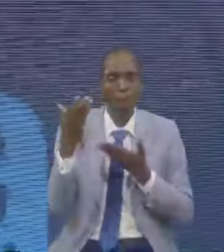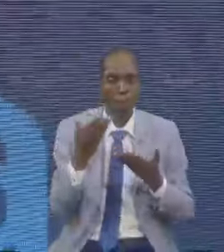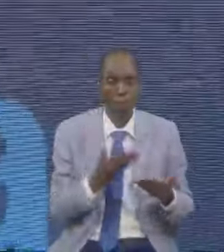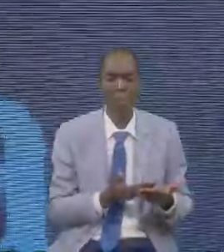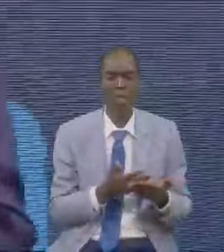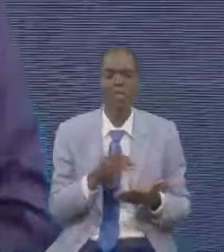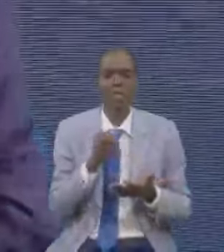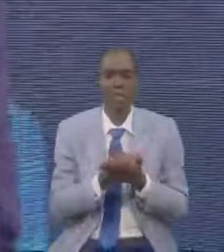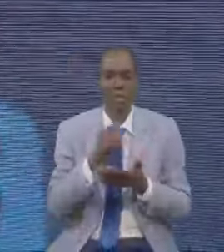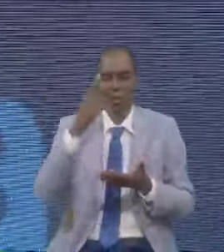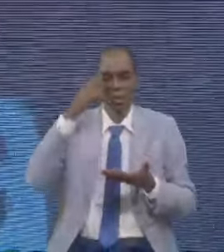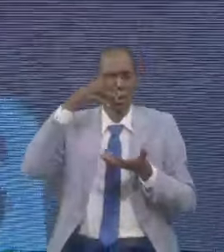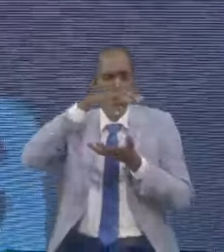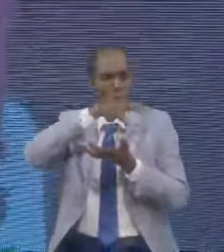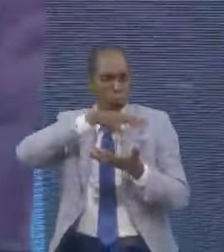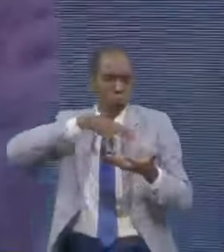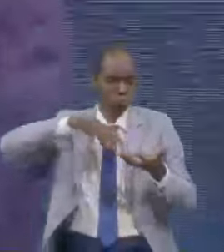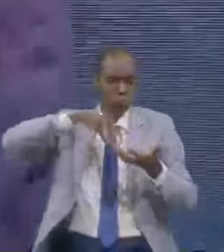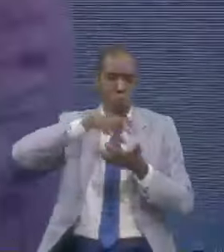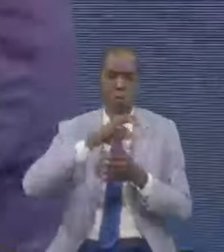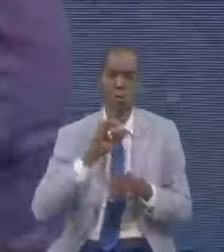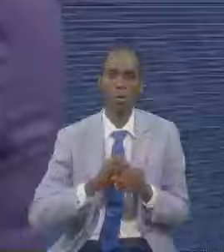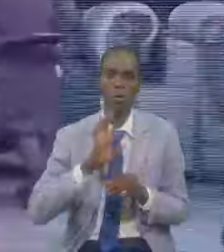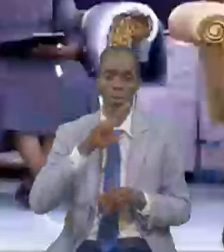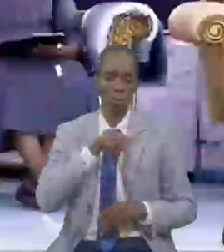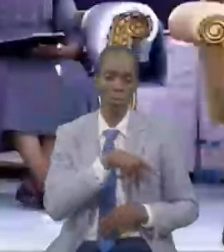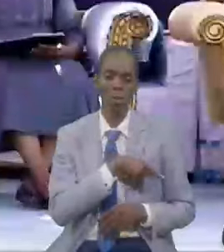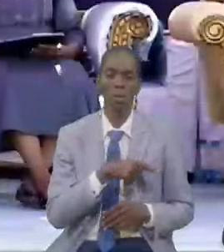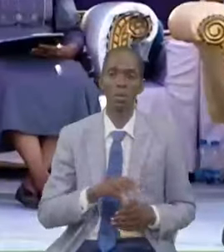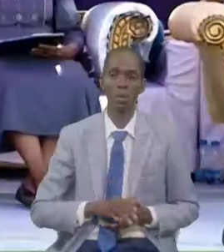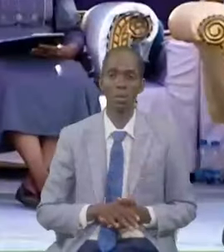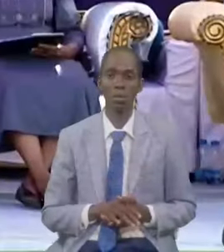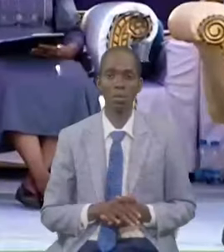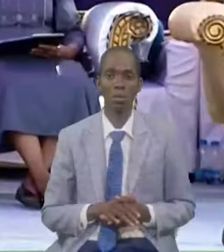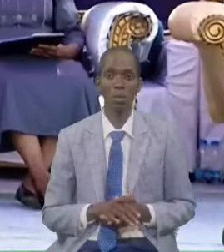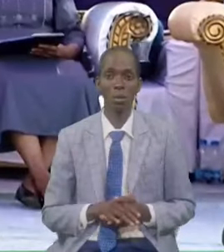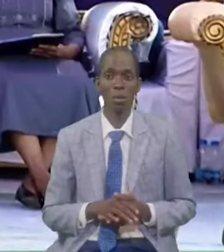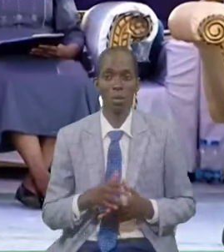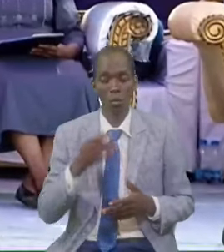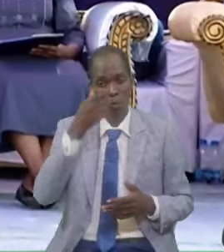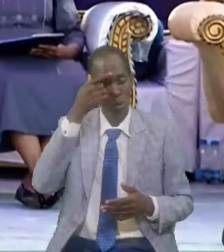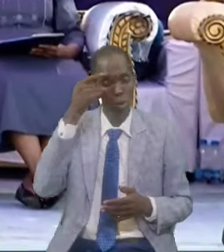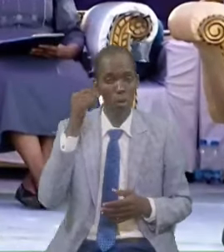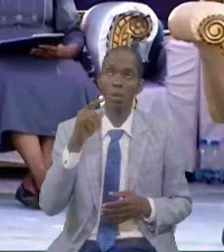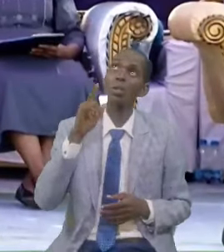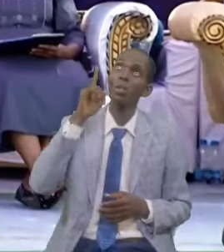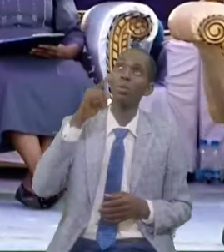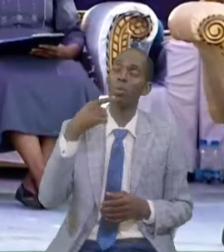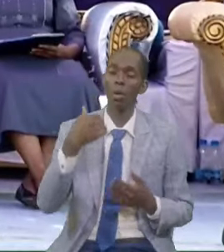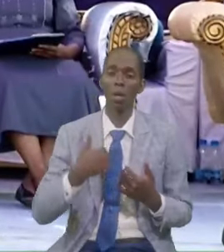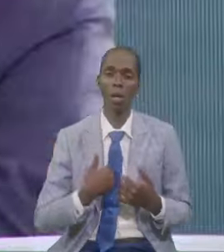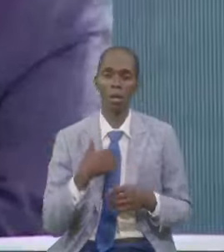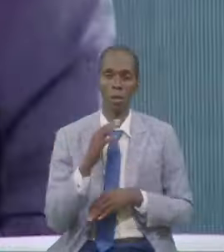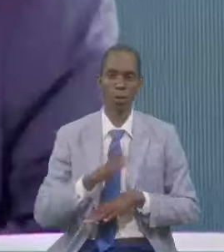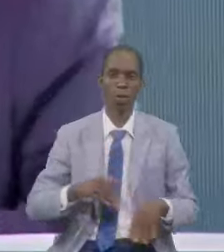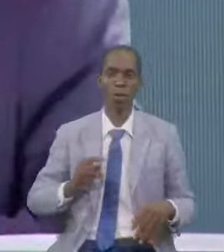యువర్ పర్సనాలిటీ, అది మీ వ్యక్తిత్వాన్ని ఆ రీతిగా ప్రభావితం చేస్తుంది. Who has called us, అయితే మనల్ని పిలిచిన వాడు, he